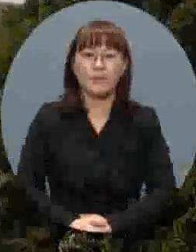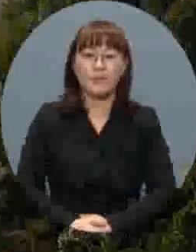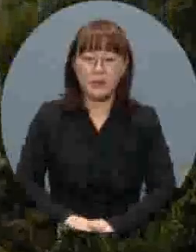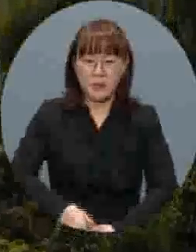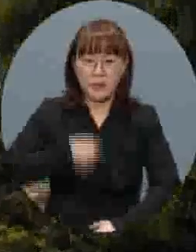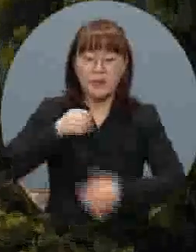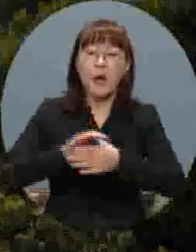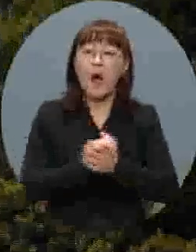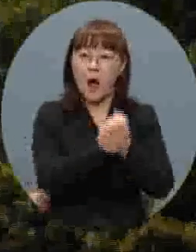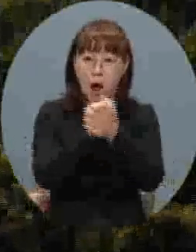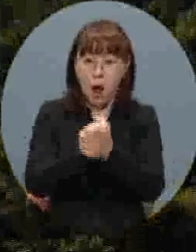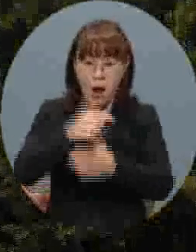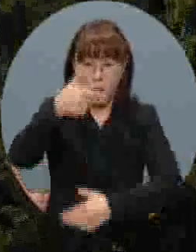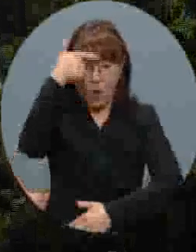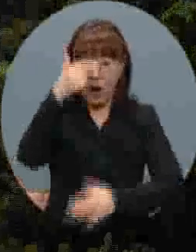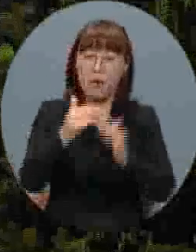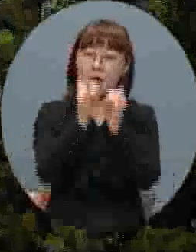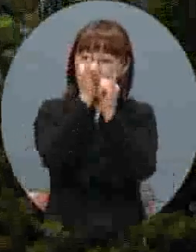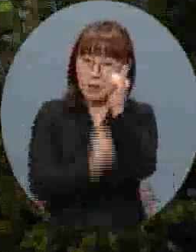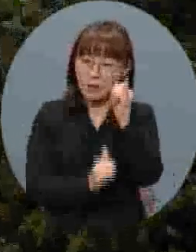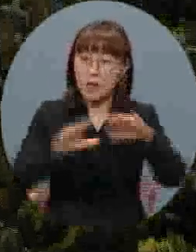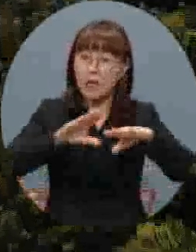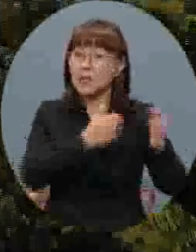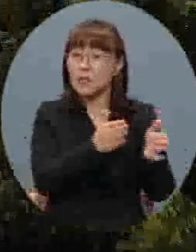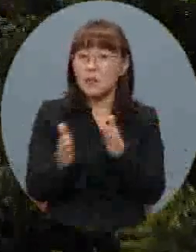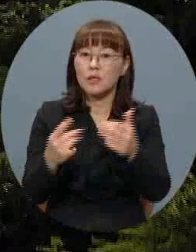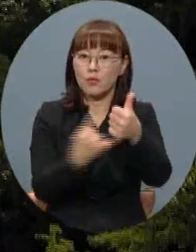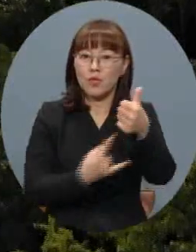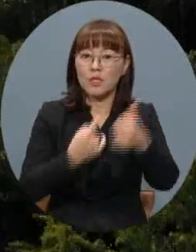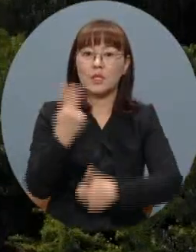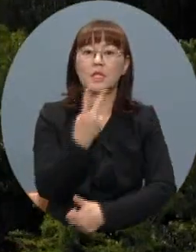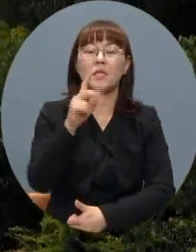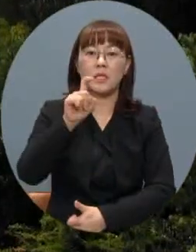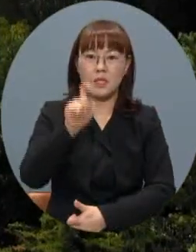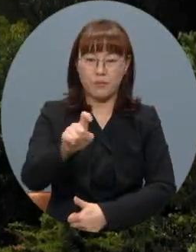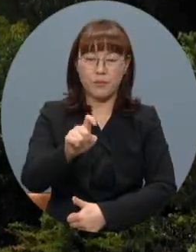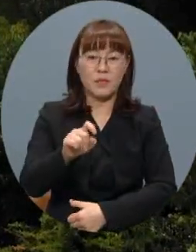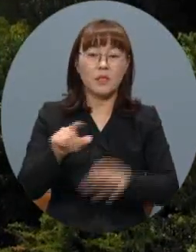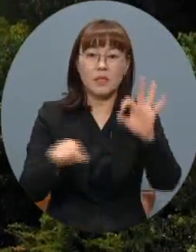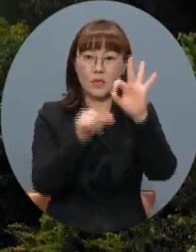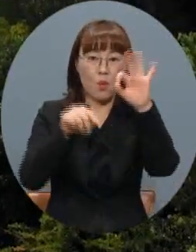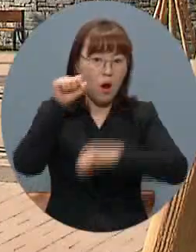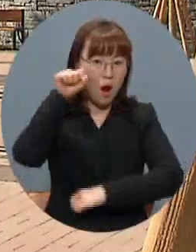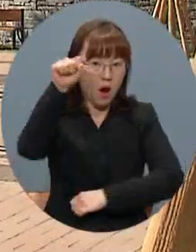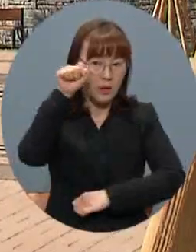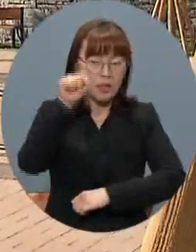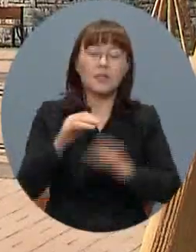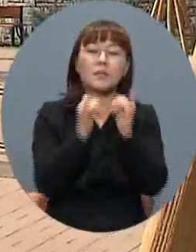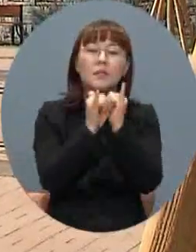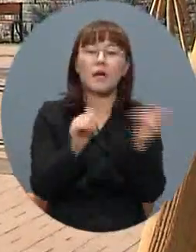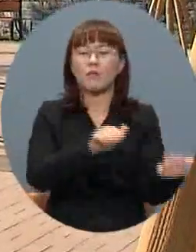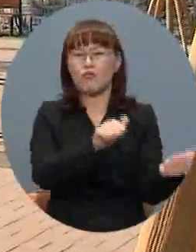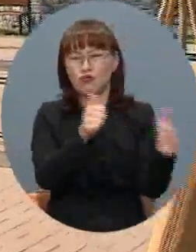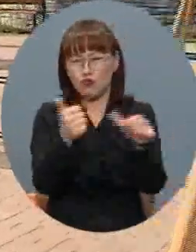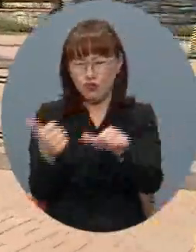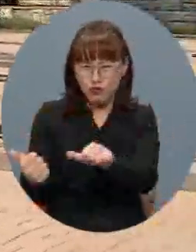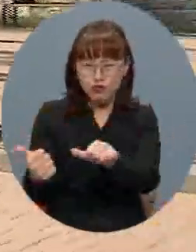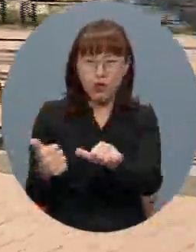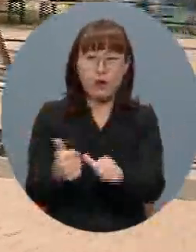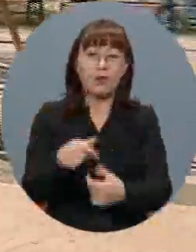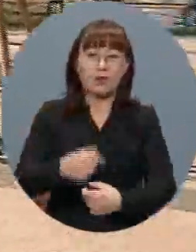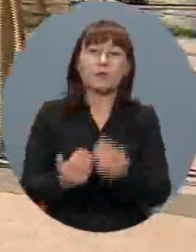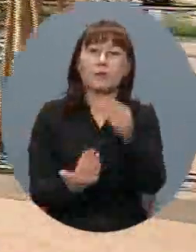진실 화해를 위한 과거사 정리위원회는 2010년에 10월 항쟁 관련 민간인 희생 사건에 대해 일부를